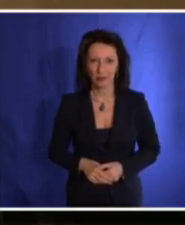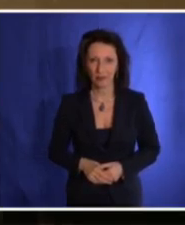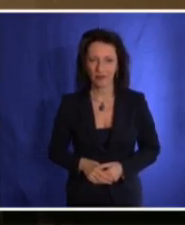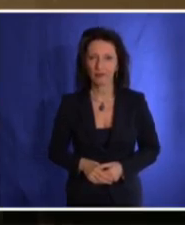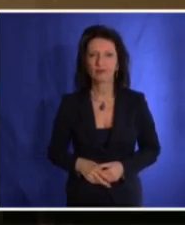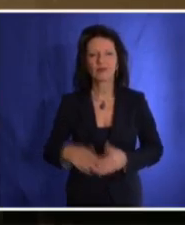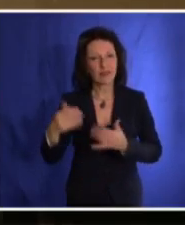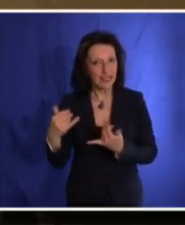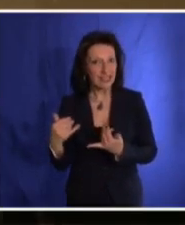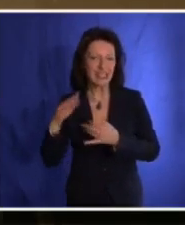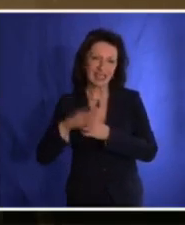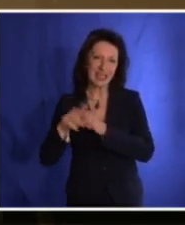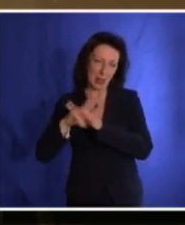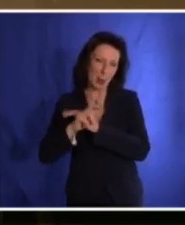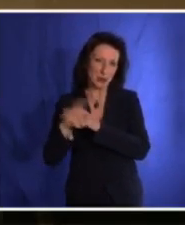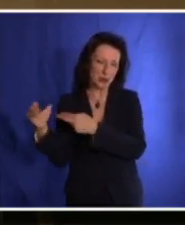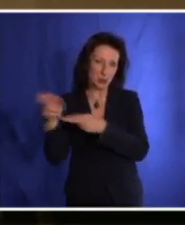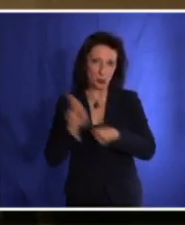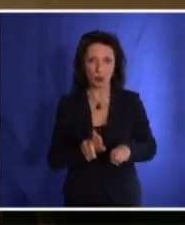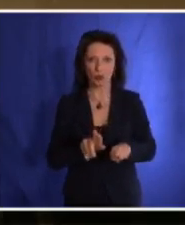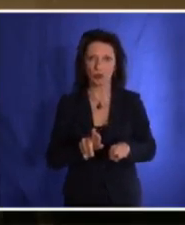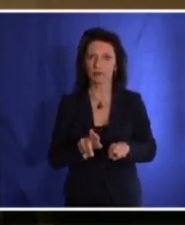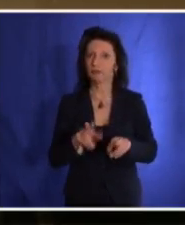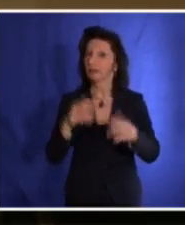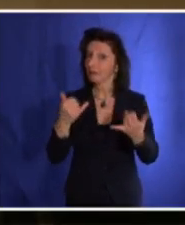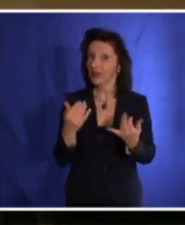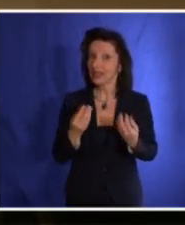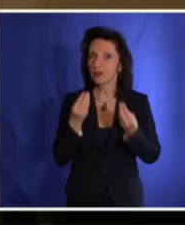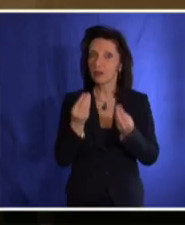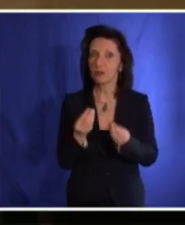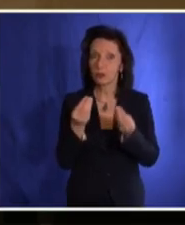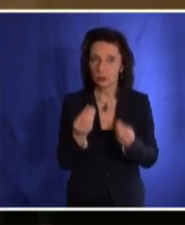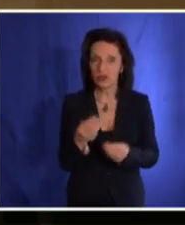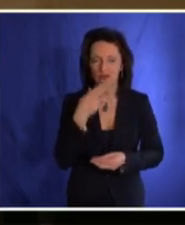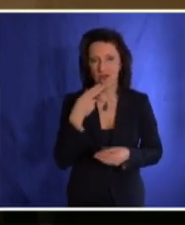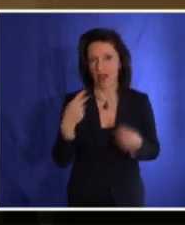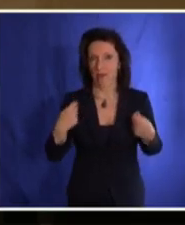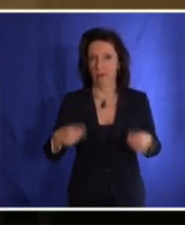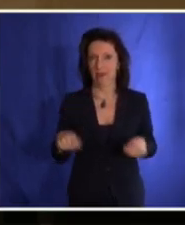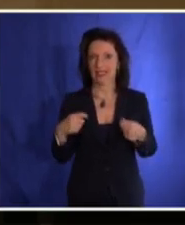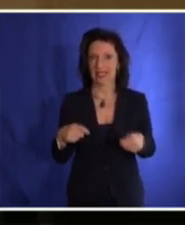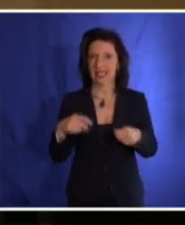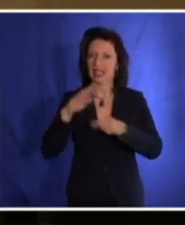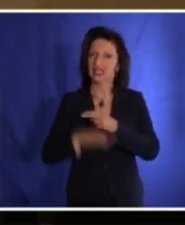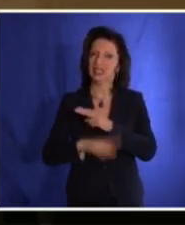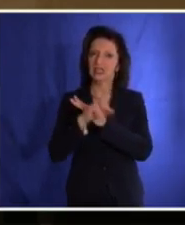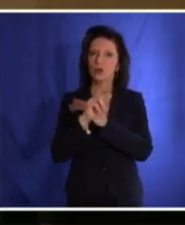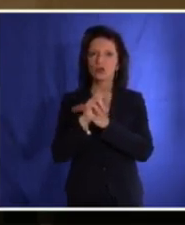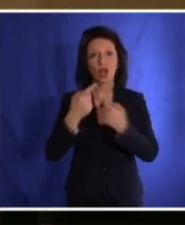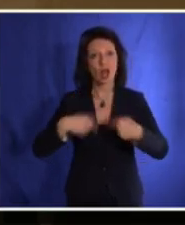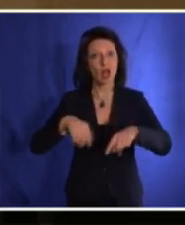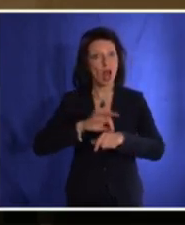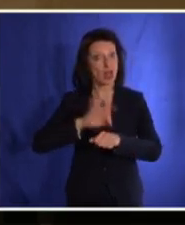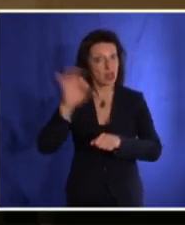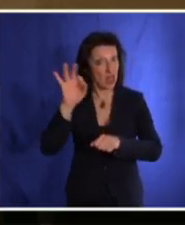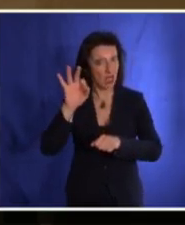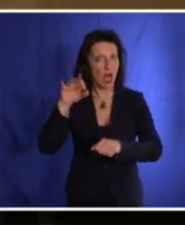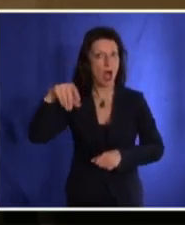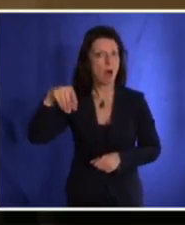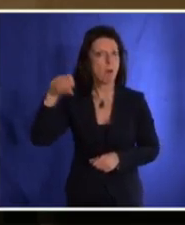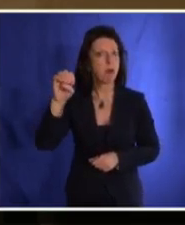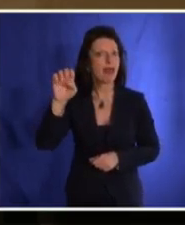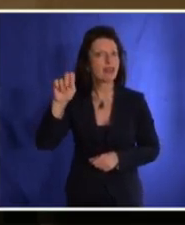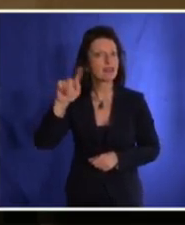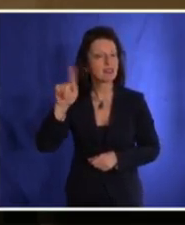Nun wieder zurück nach Niederösterreich. Ich begrüße unseren Präsidenten des Niederösterreichischen Landtages, Hans Benz,